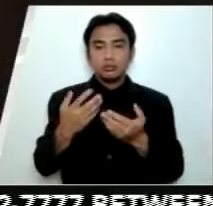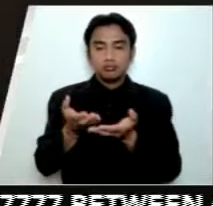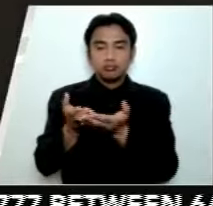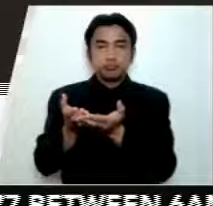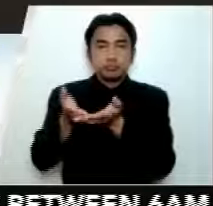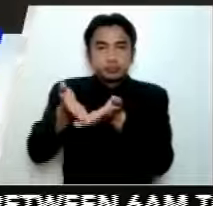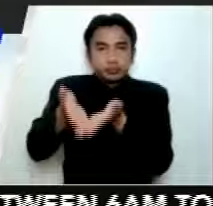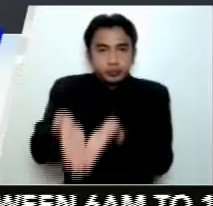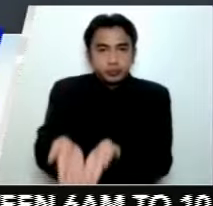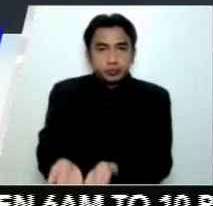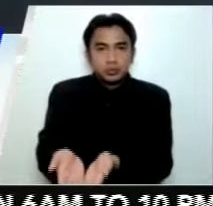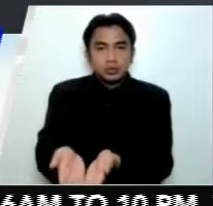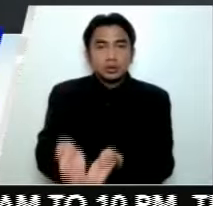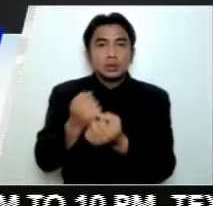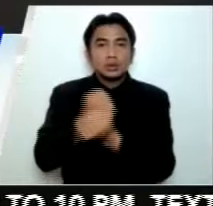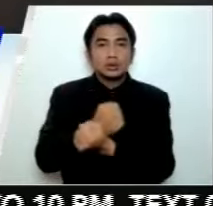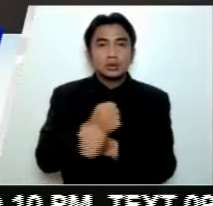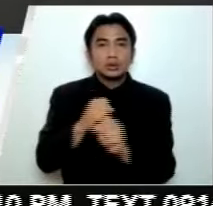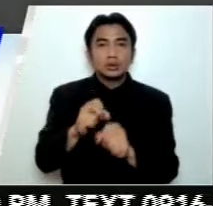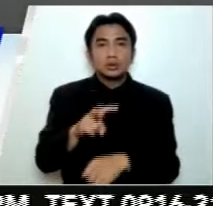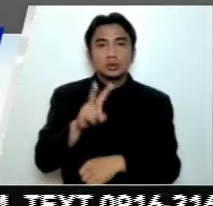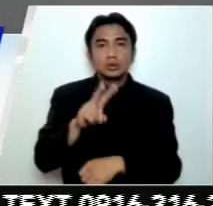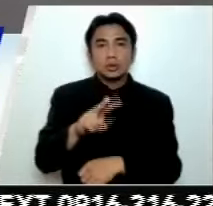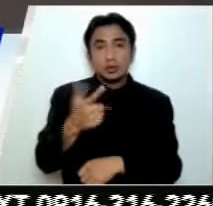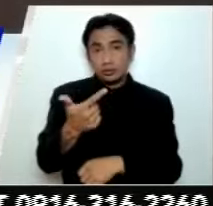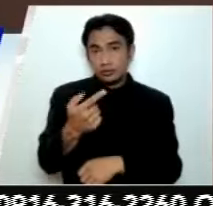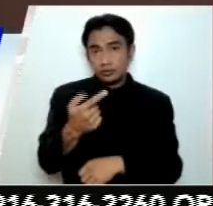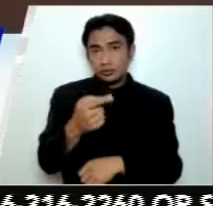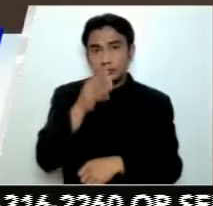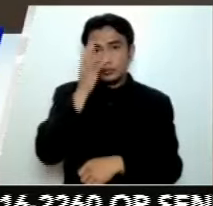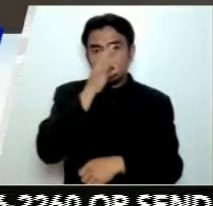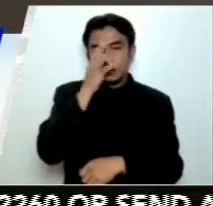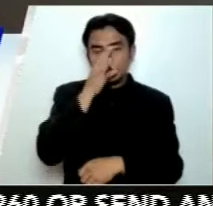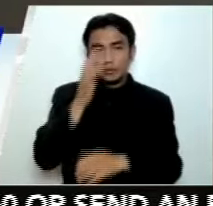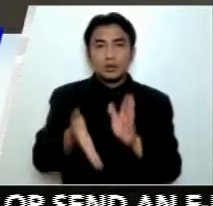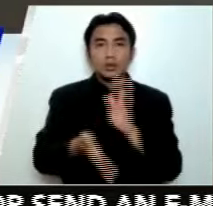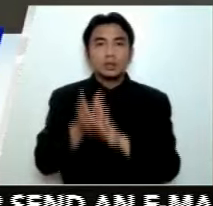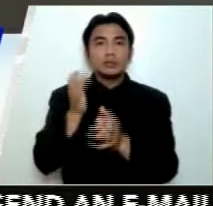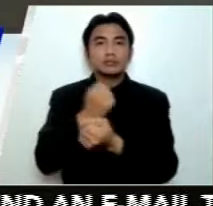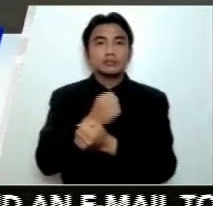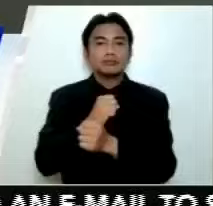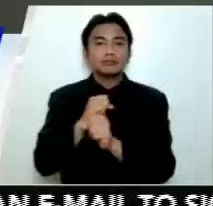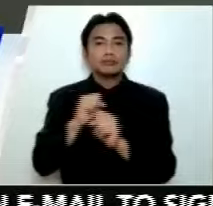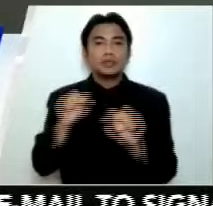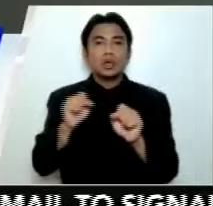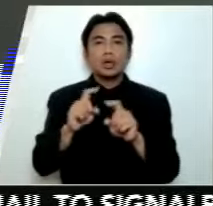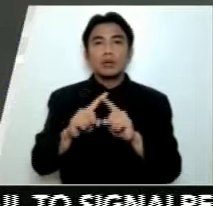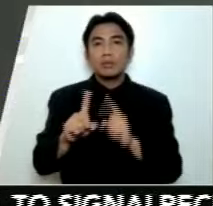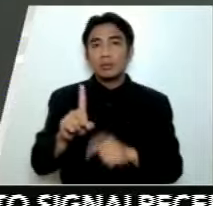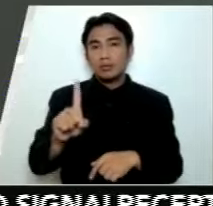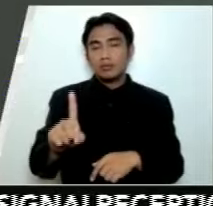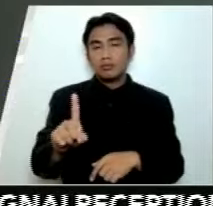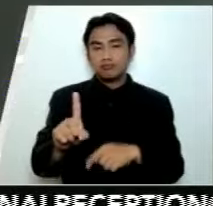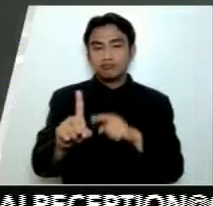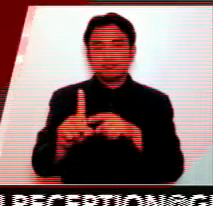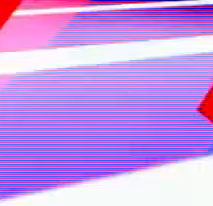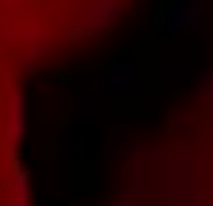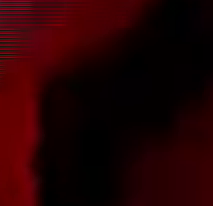nakaligtas ang 20a is Pilipino at nakauwi Noong lunes pero isang pinoy pa ang